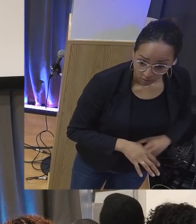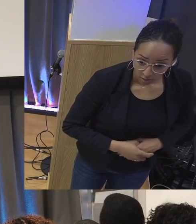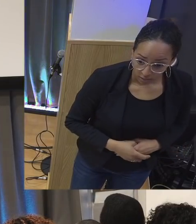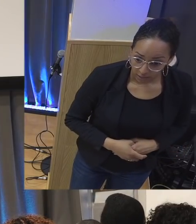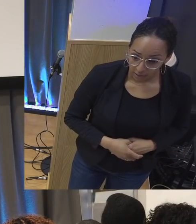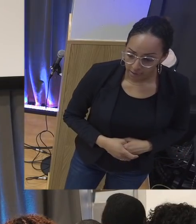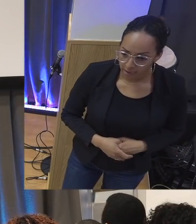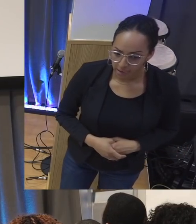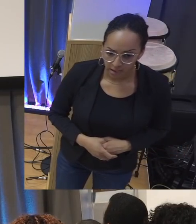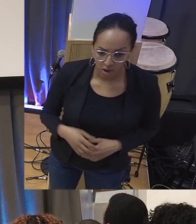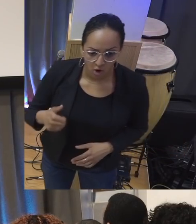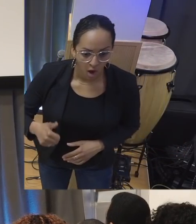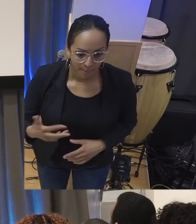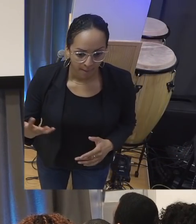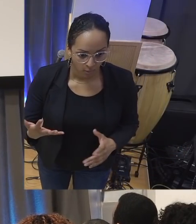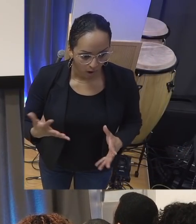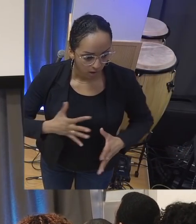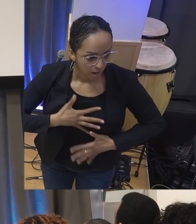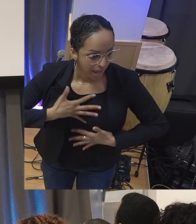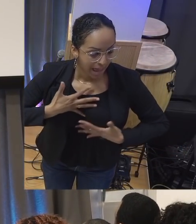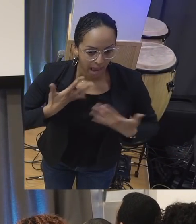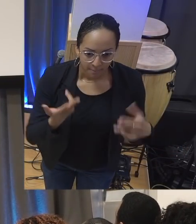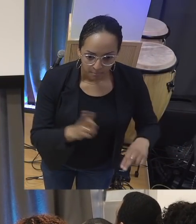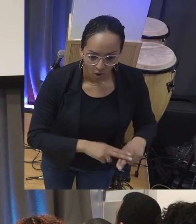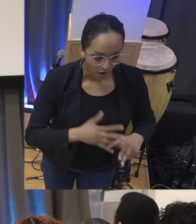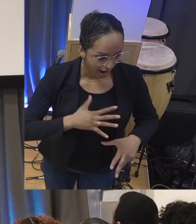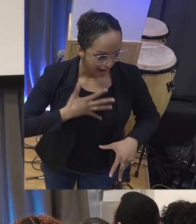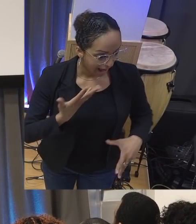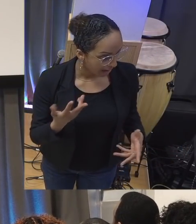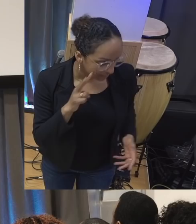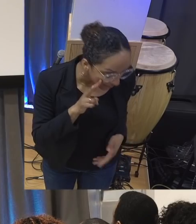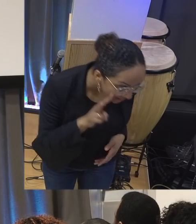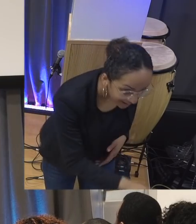culture de l'esthétique de l'horreur. Ils aiment la mort.